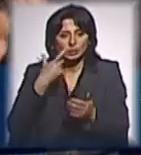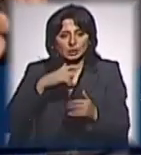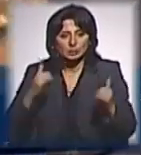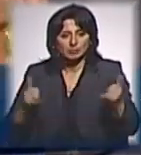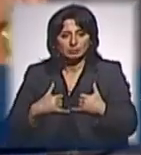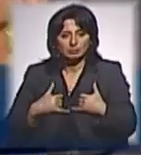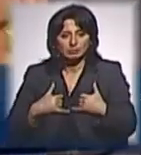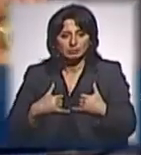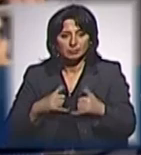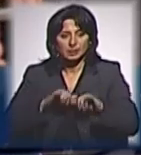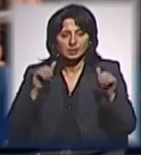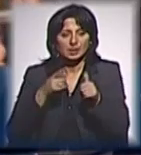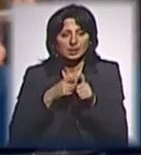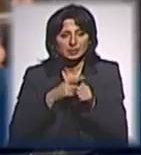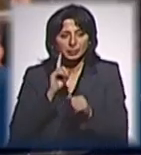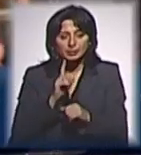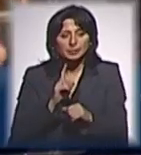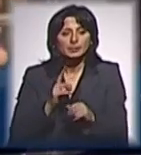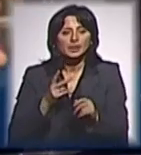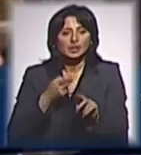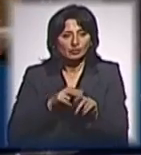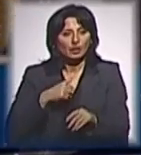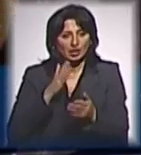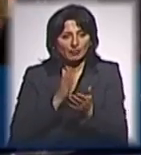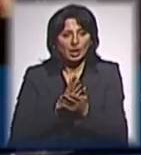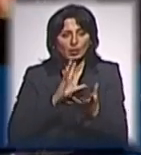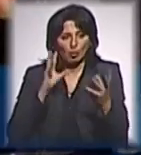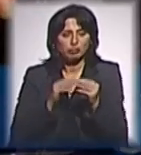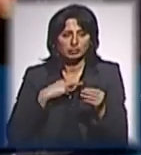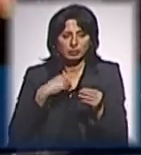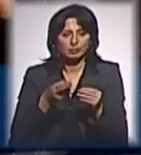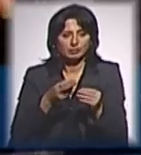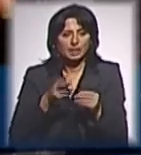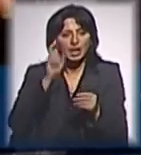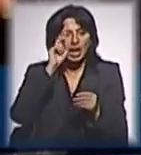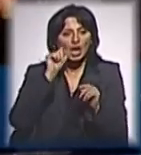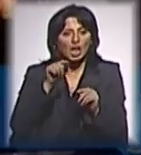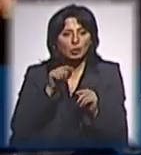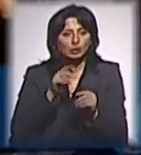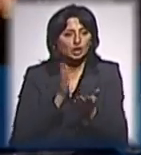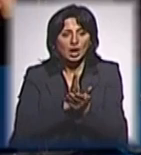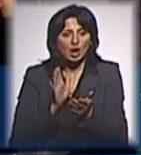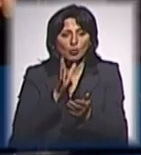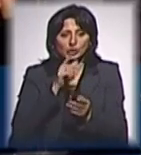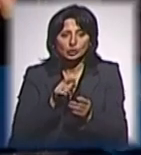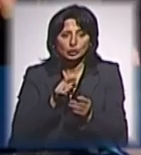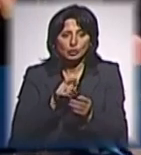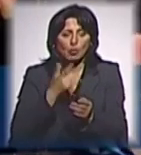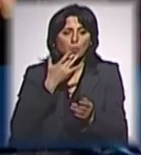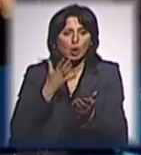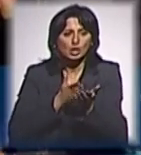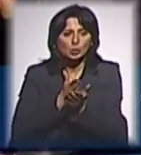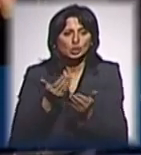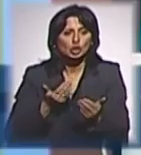პარტიის რეიტინგის ზრდისთვის, როგორც ასე. ამიტომ გვაქვს ჩვენ საერთო განვლილი ცხოვრება, ხელისუფლებაში არ ყოფნის მომენტი, განვლილი